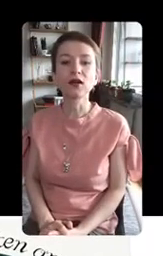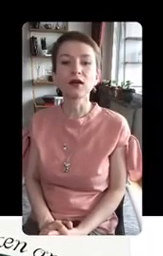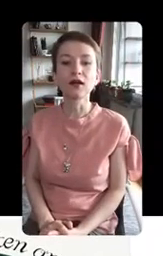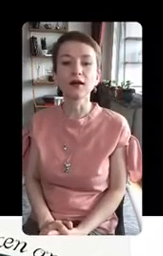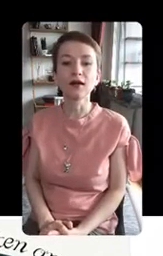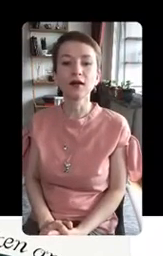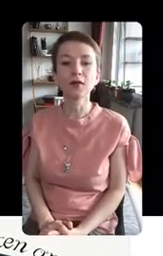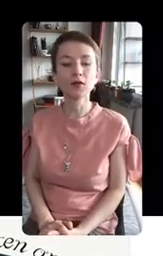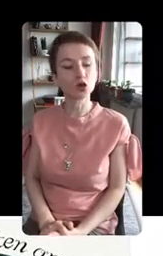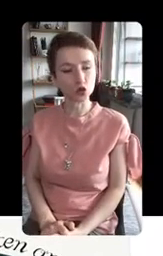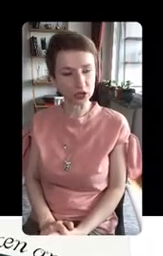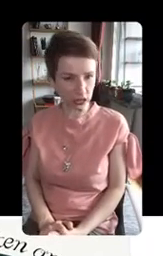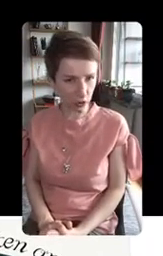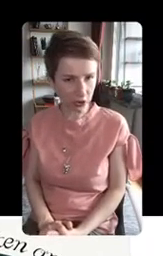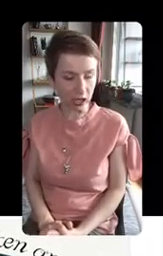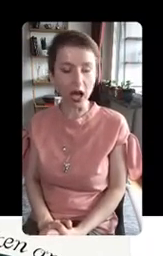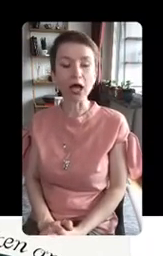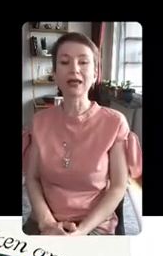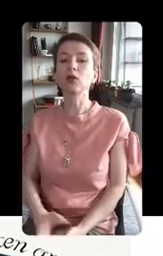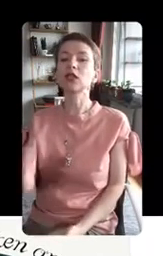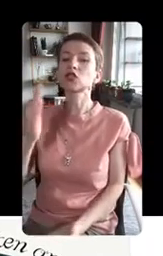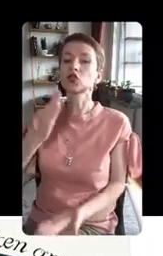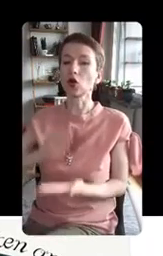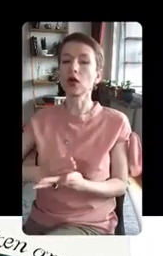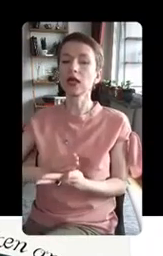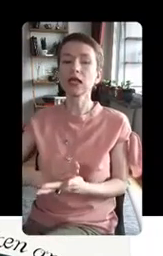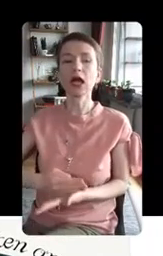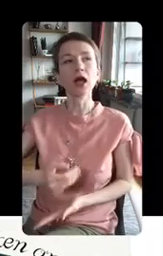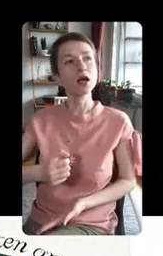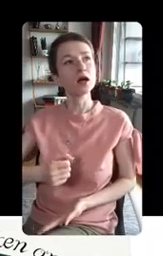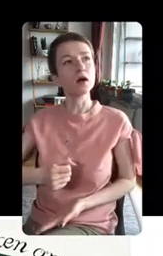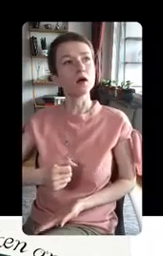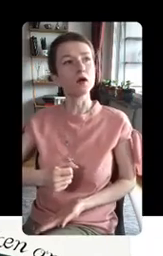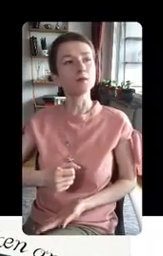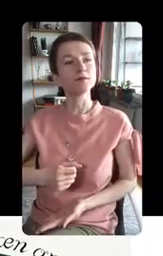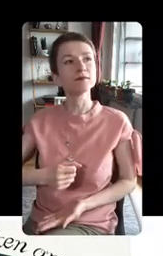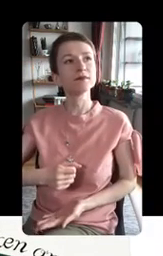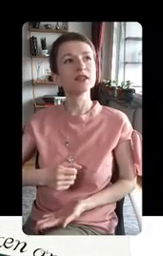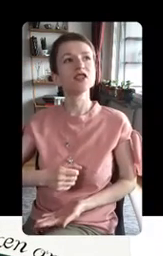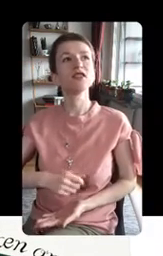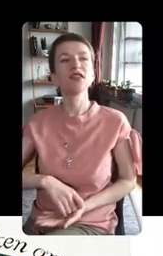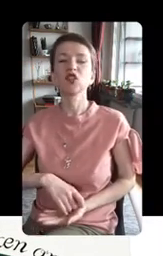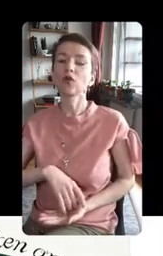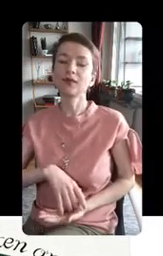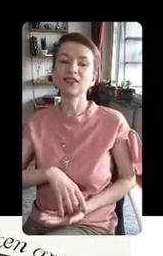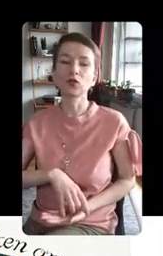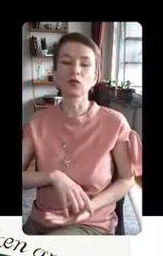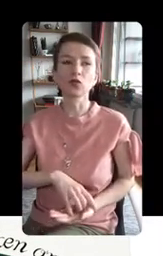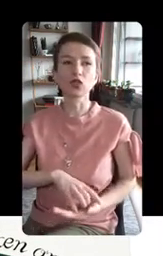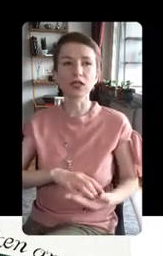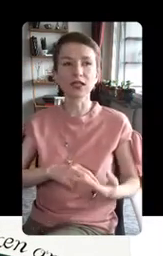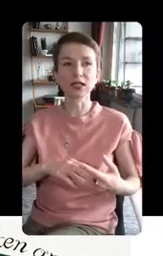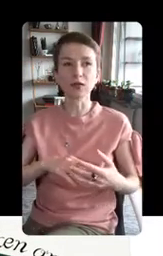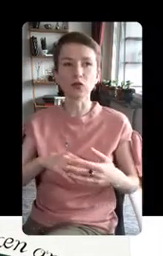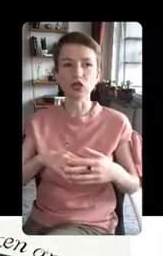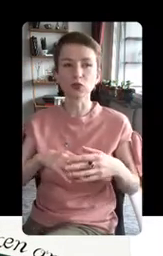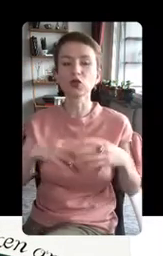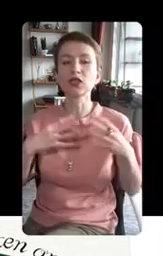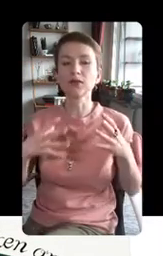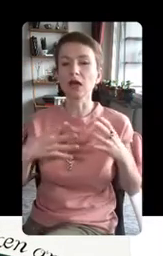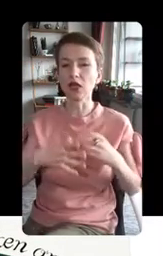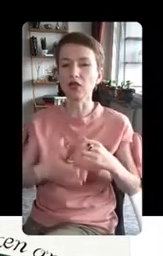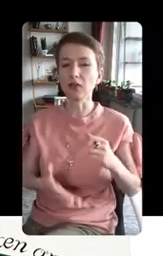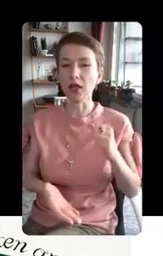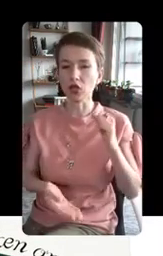Вот тетушка зеленая, она более строгая такая, ее описывают больше, знаете, как больше